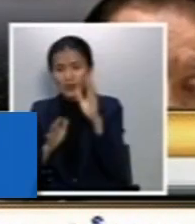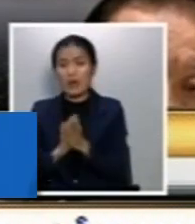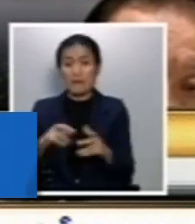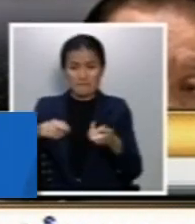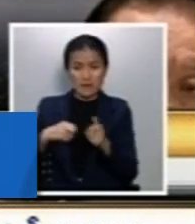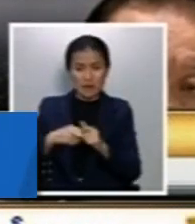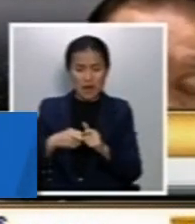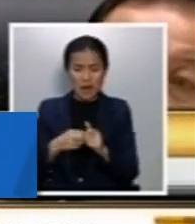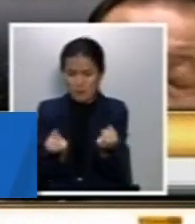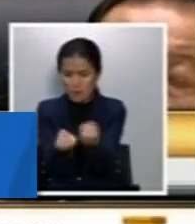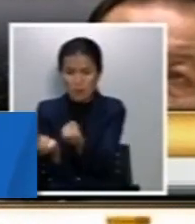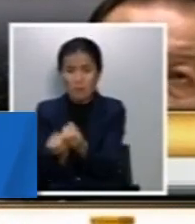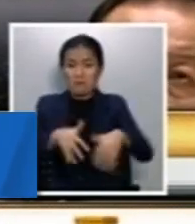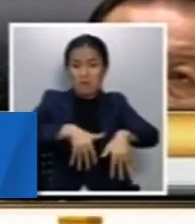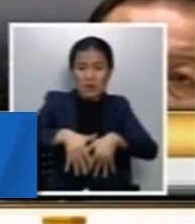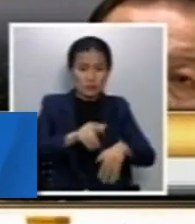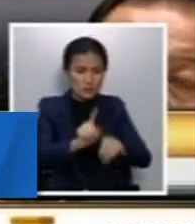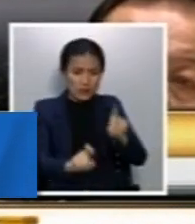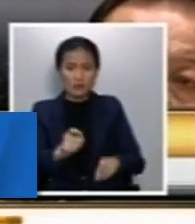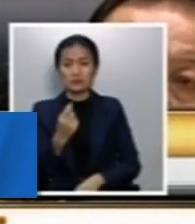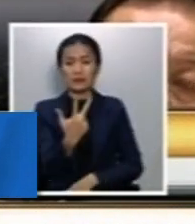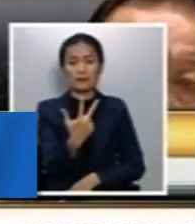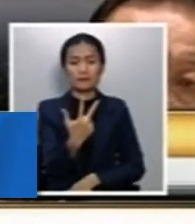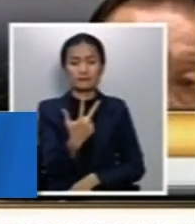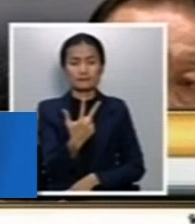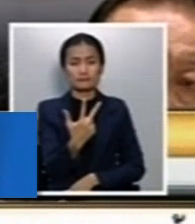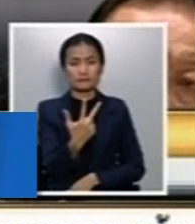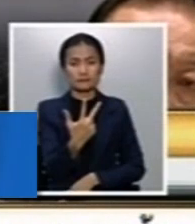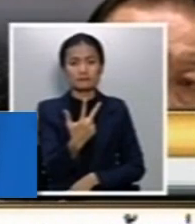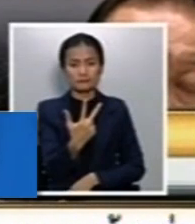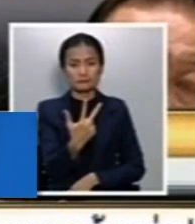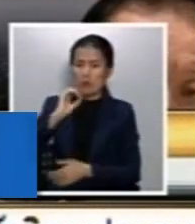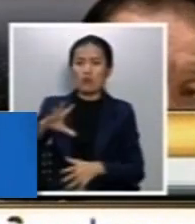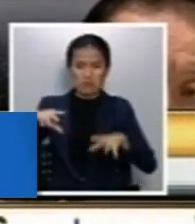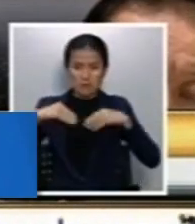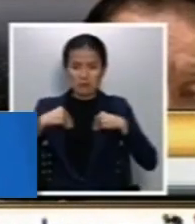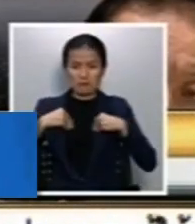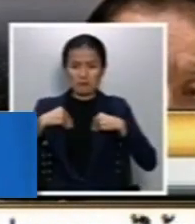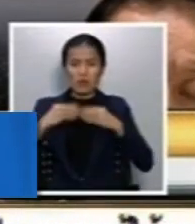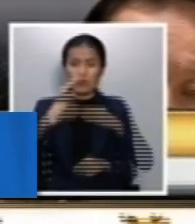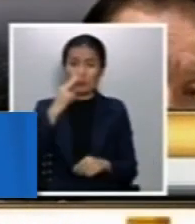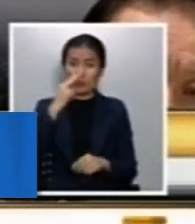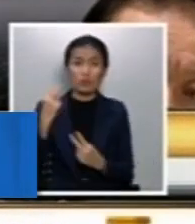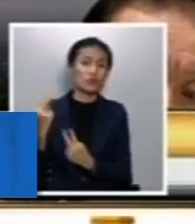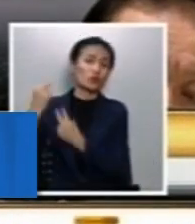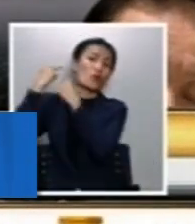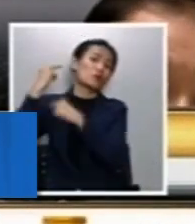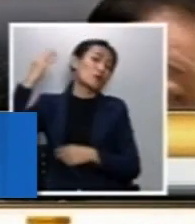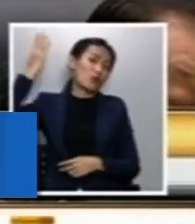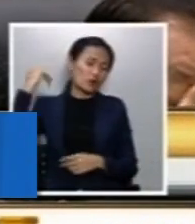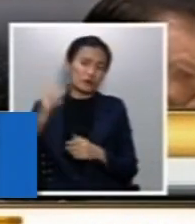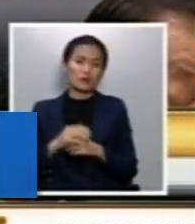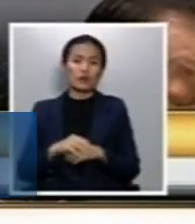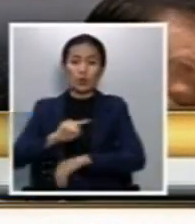กับพลเอกชัยชาญช้างมงคลรัฐมนตรีช่วยกลาโหมในสภาวันนี้เลยครับ ที่มีการเมื่อประม